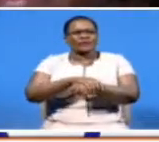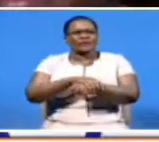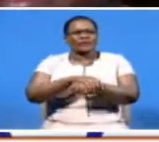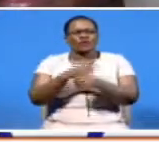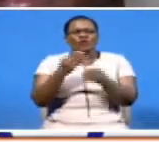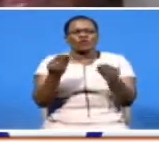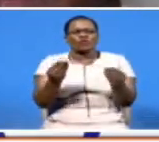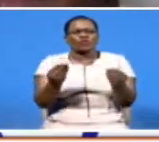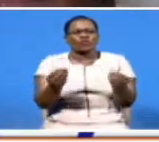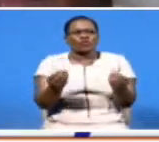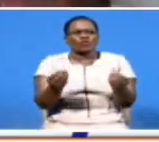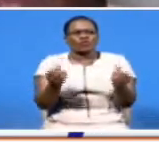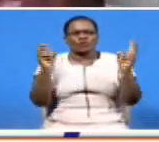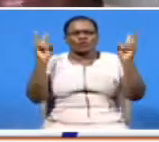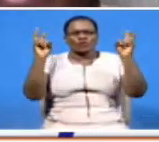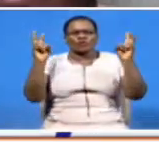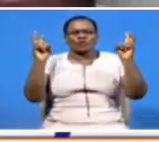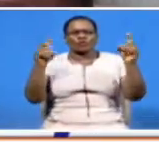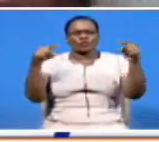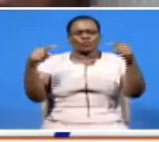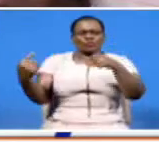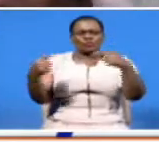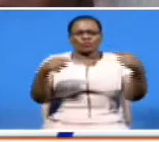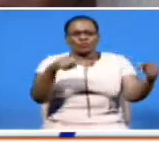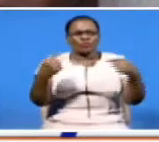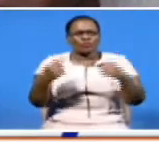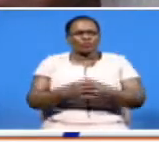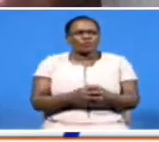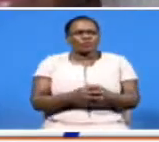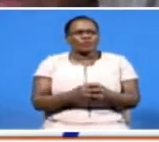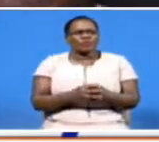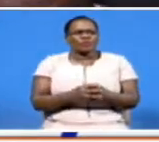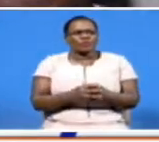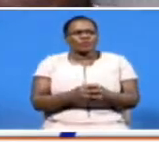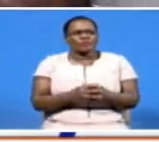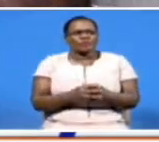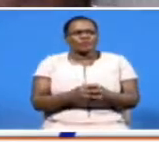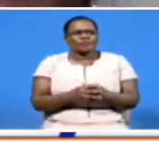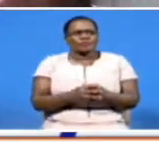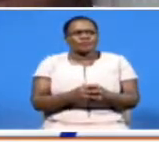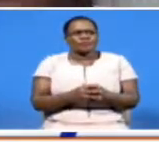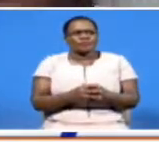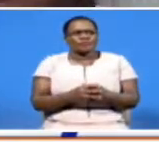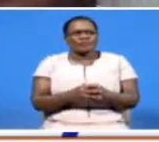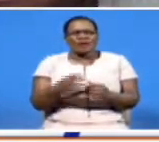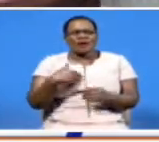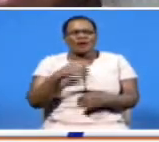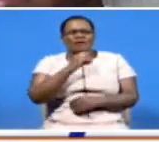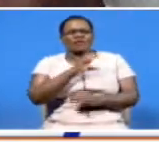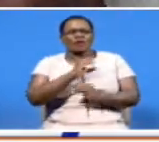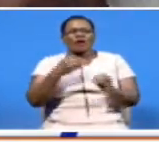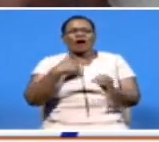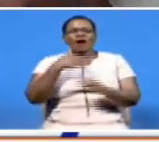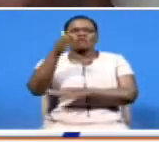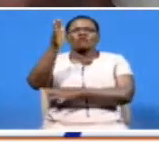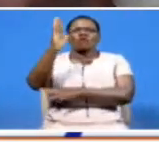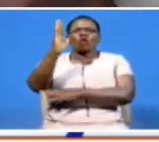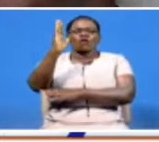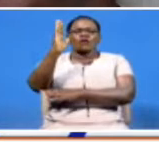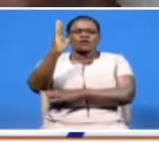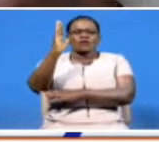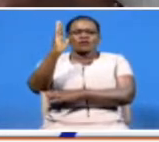hilo katika mzozo wa DRC. Tumepata umoja, tumepata kila kitu. Kwa hivyo hatuna woga yoyote, tuko na Mungu wetu ambao